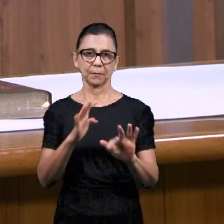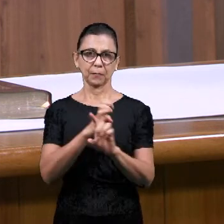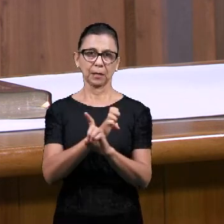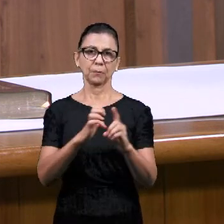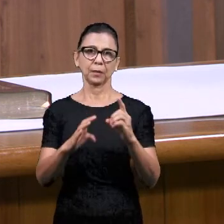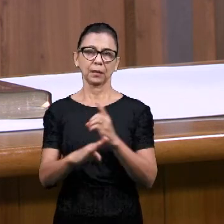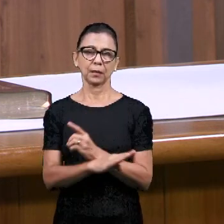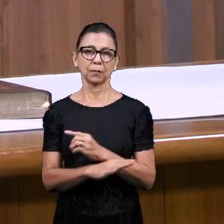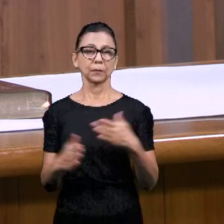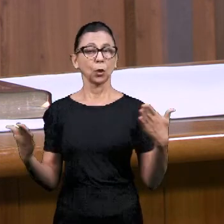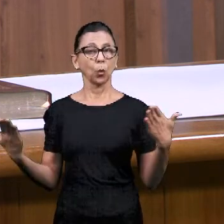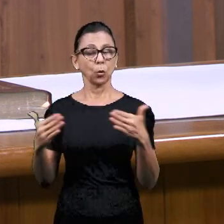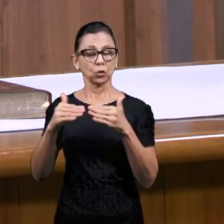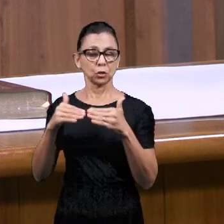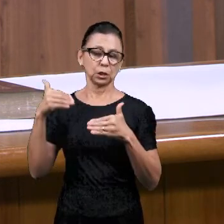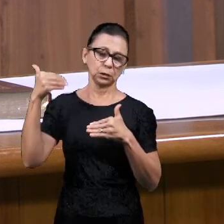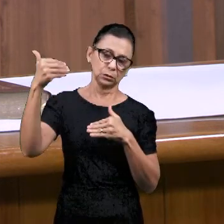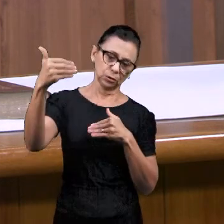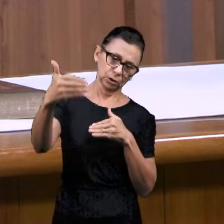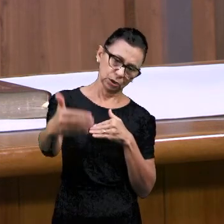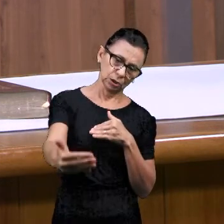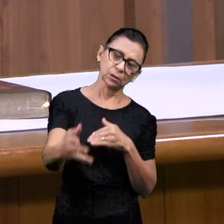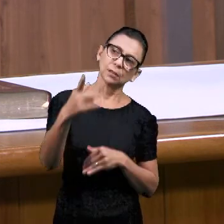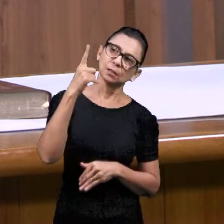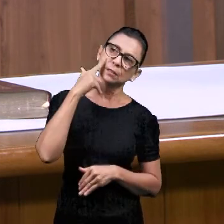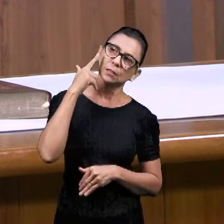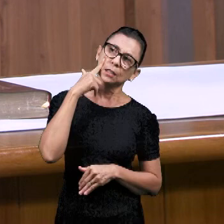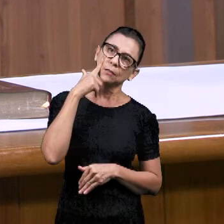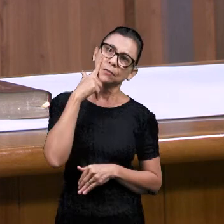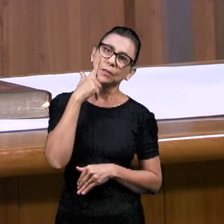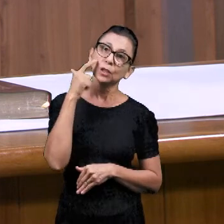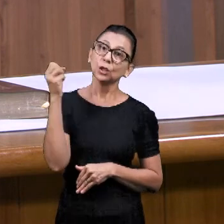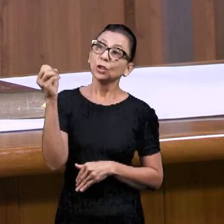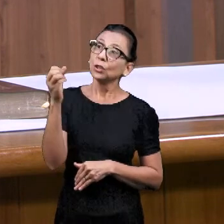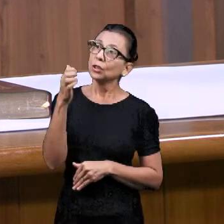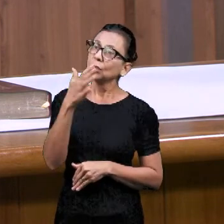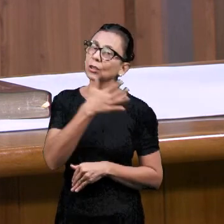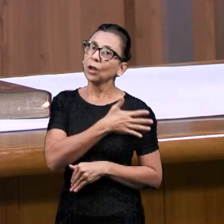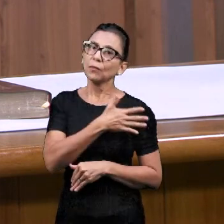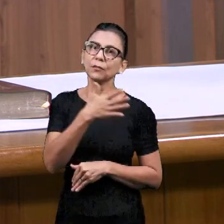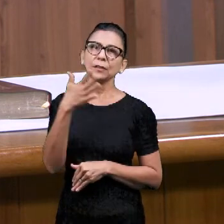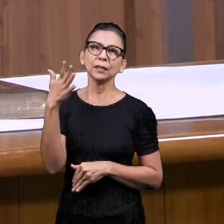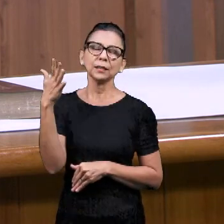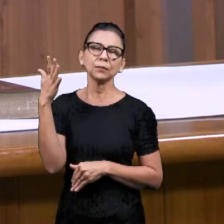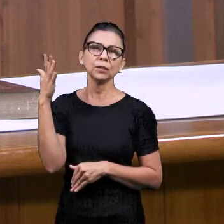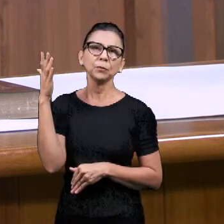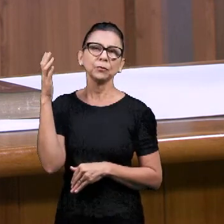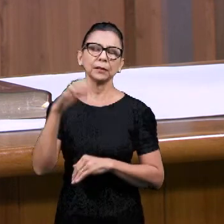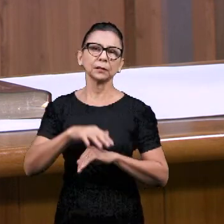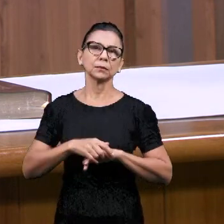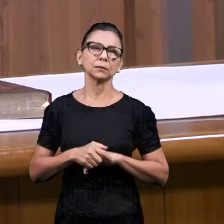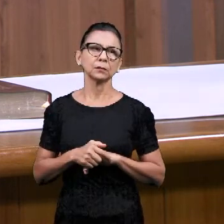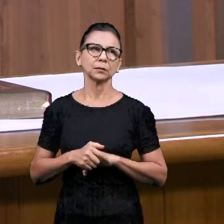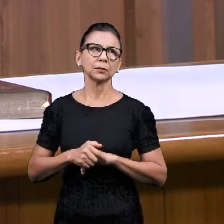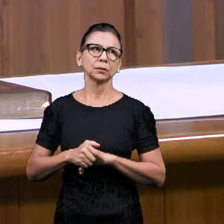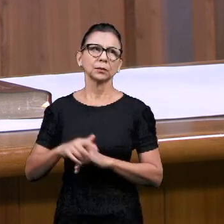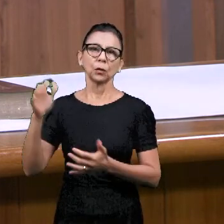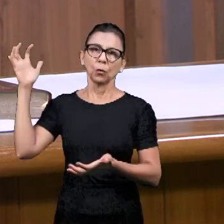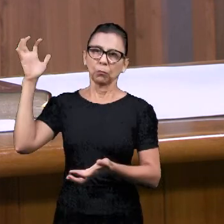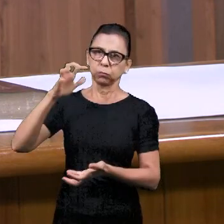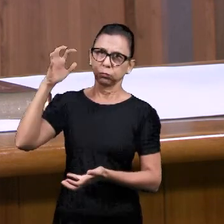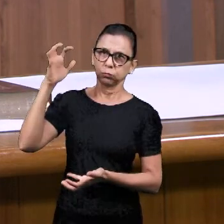À partir d'aujourd'hui, nos transmissions, vous allez voir euh, un nouveau générique qui a le même